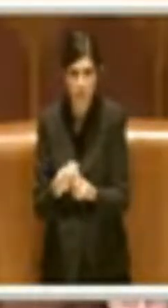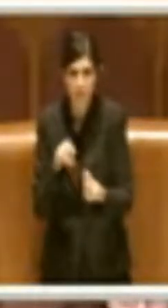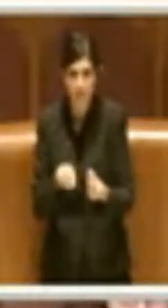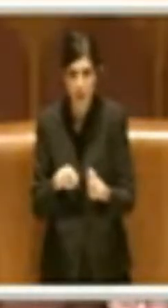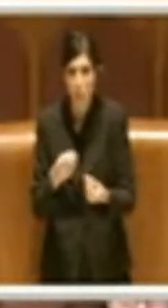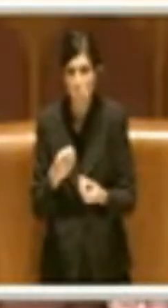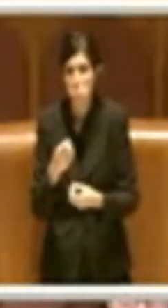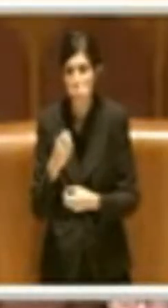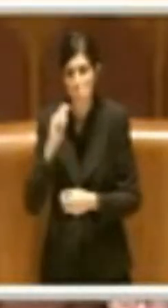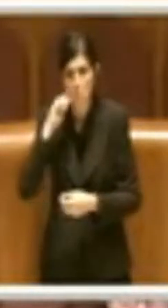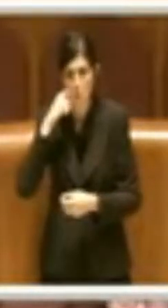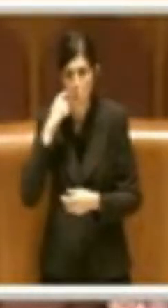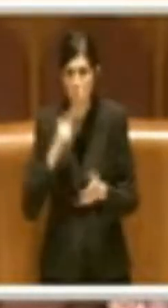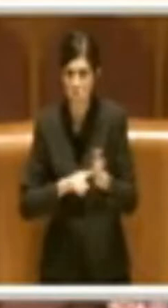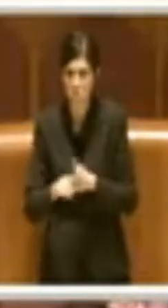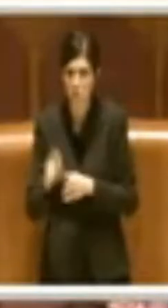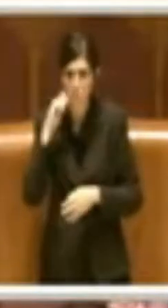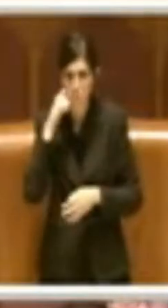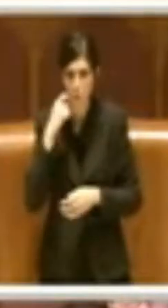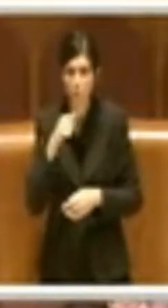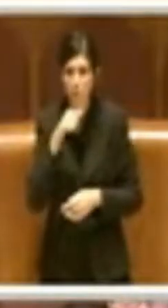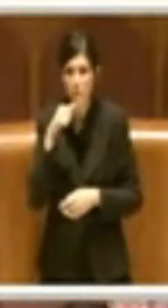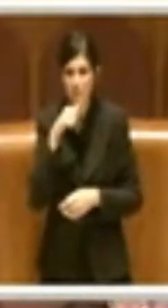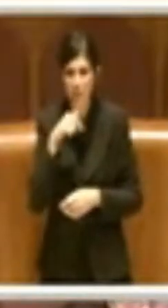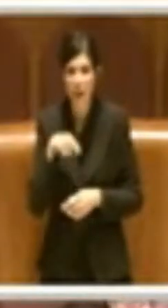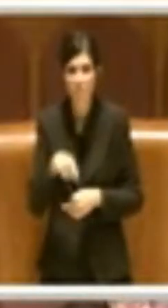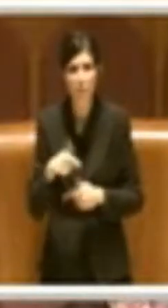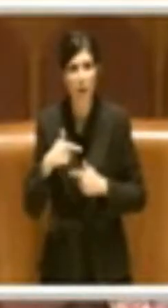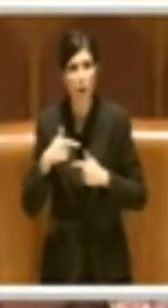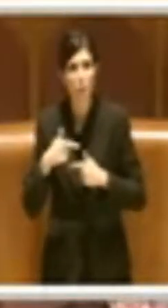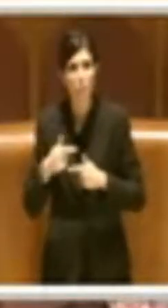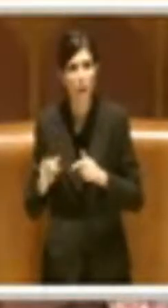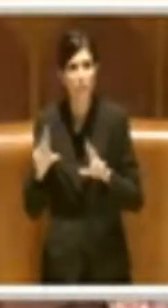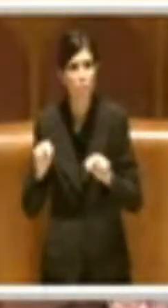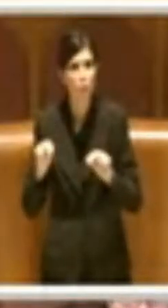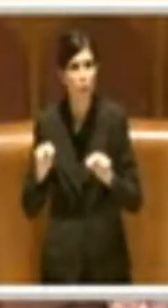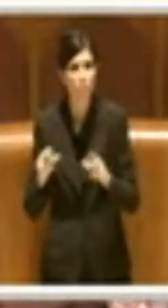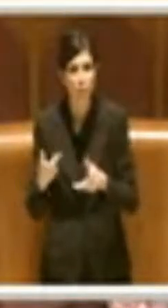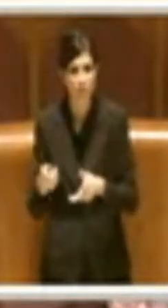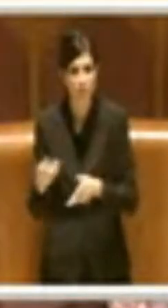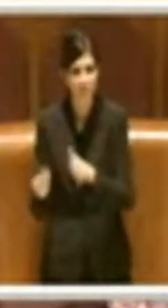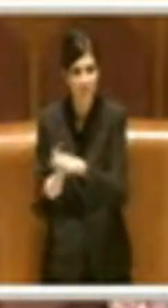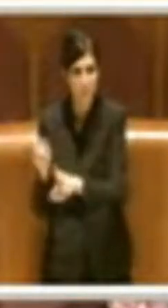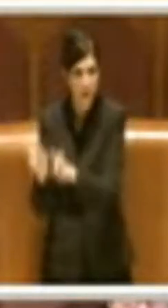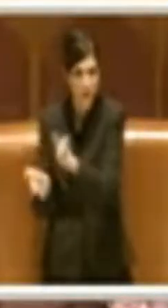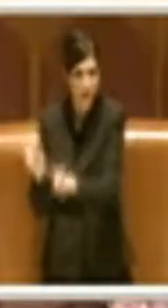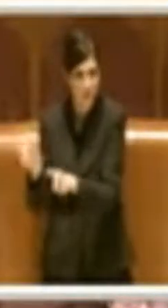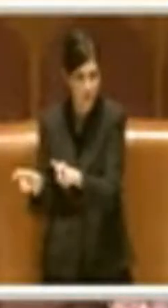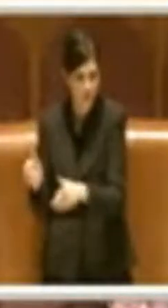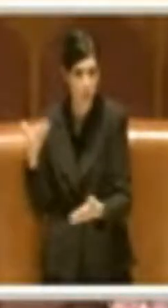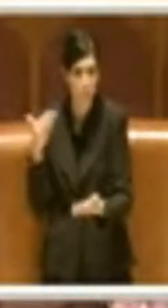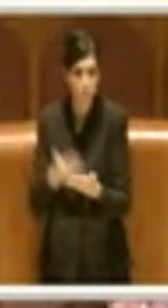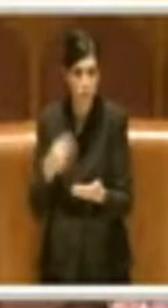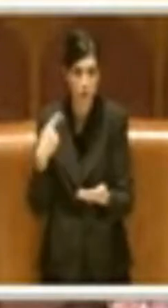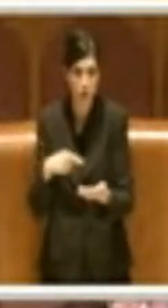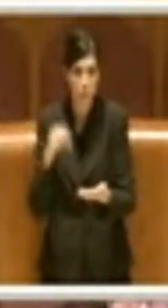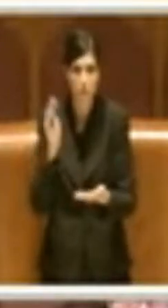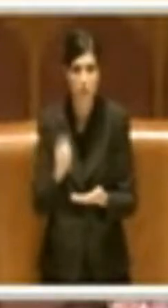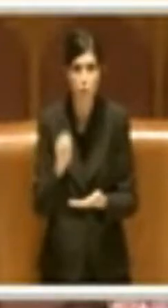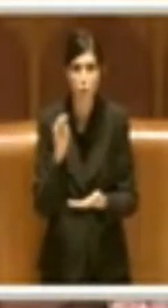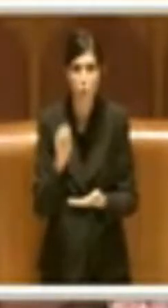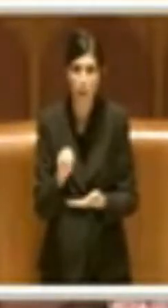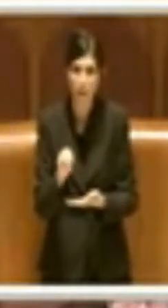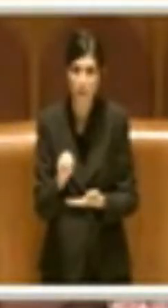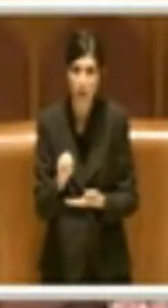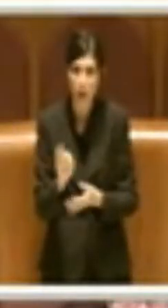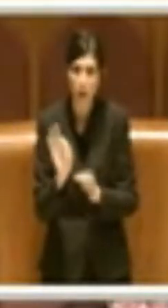bisogno anche di portare il nuovo. Questa mozione chiede nello specifico